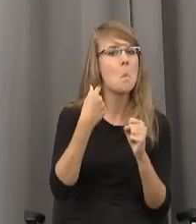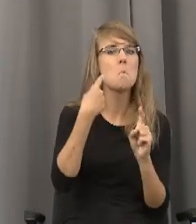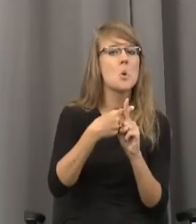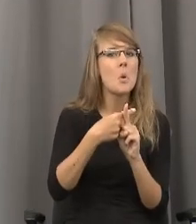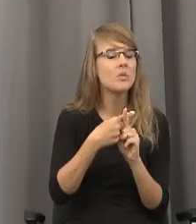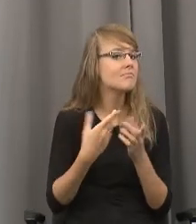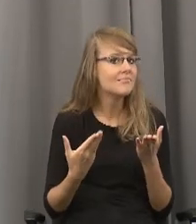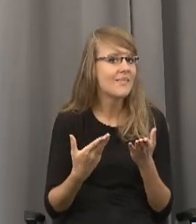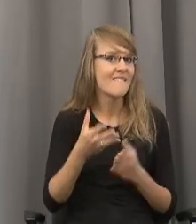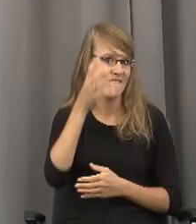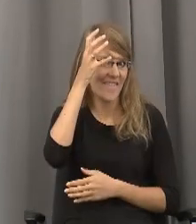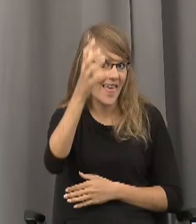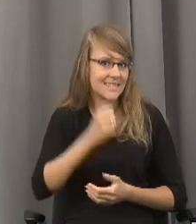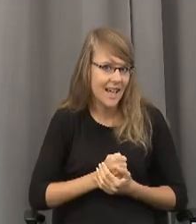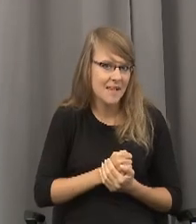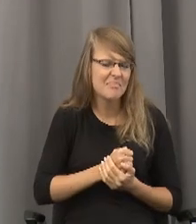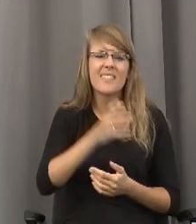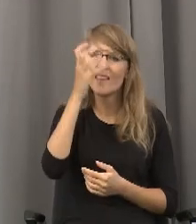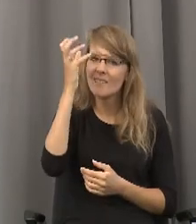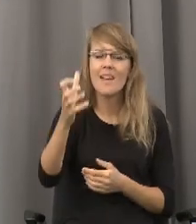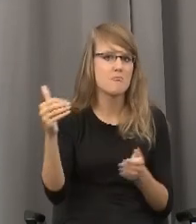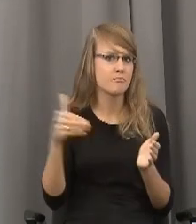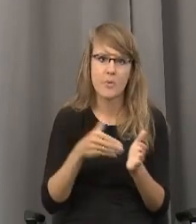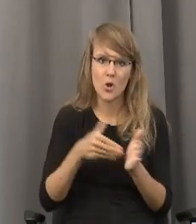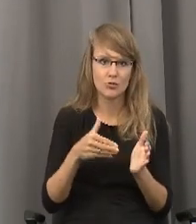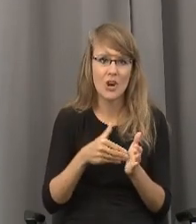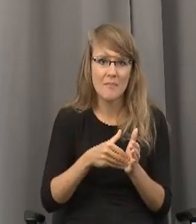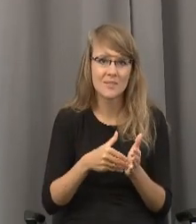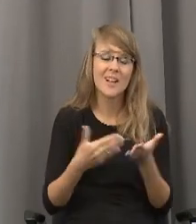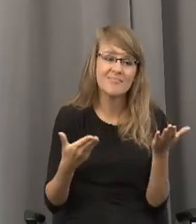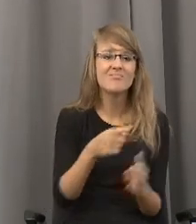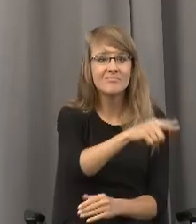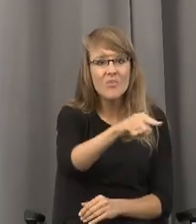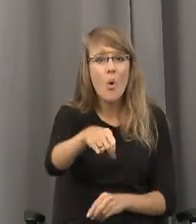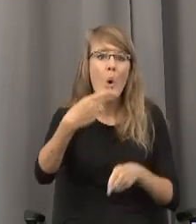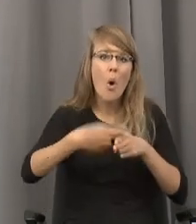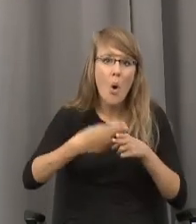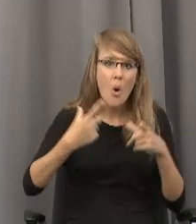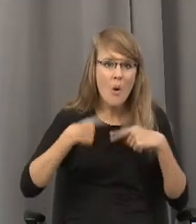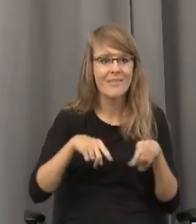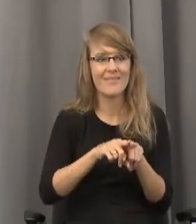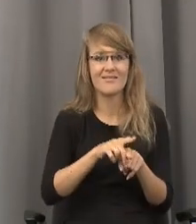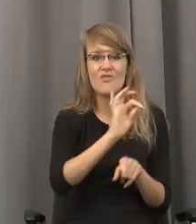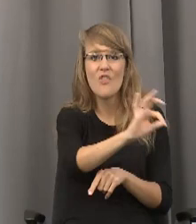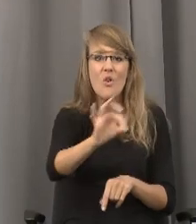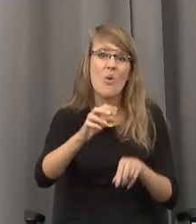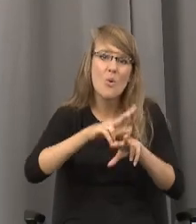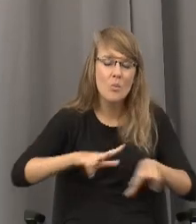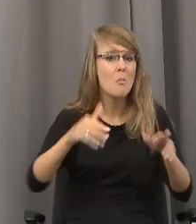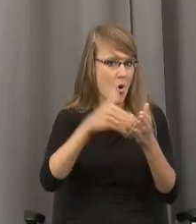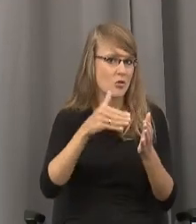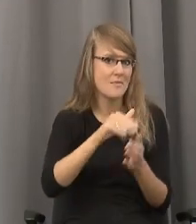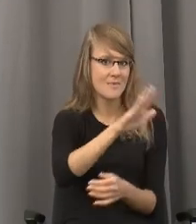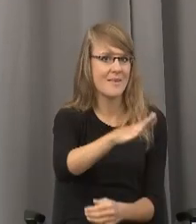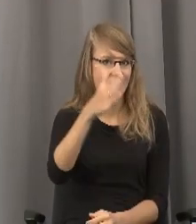wiedza. Ta wiedza jest potrzebna oczywiście samym chorym i ich bliskim, ale wiedza jest